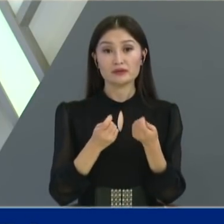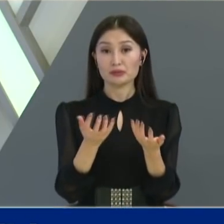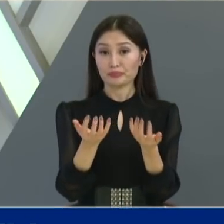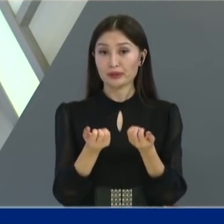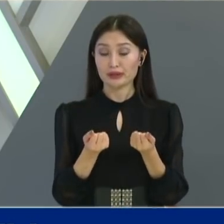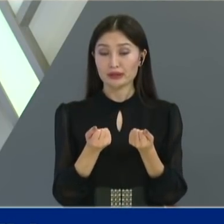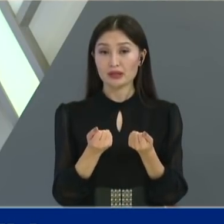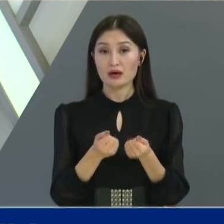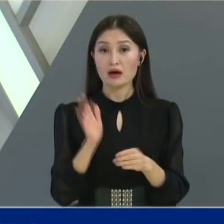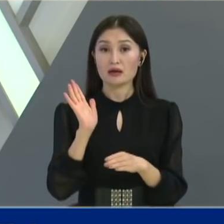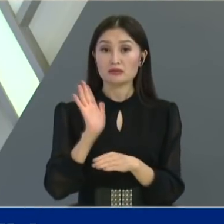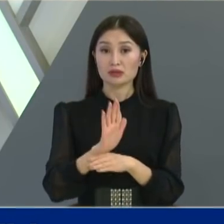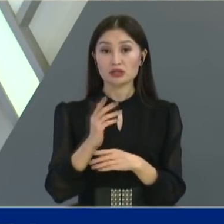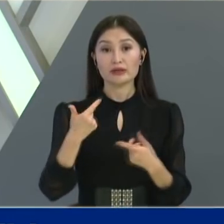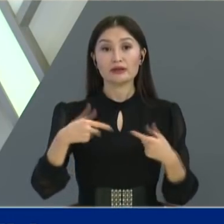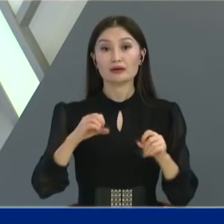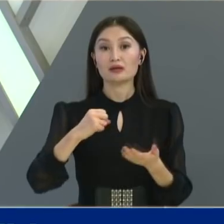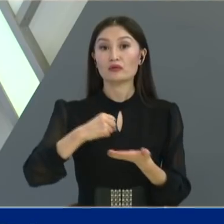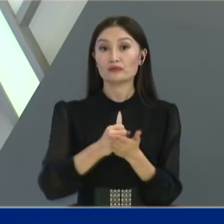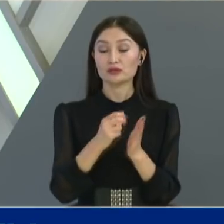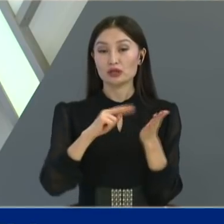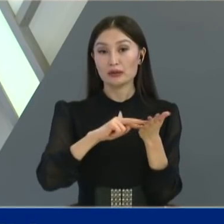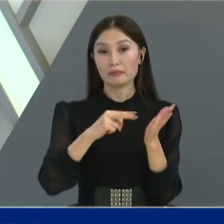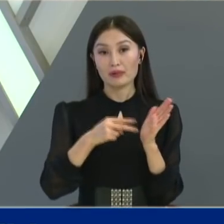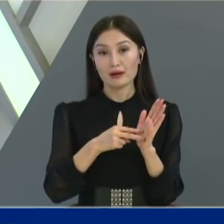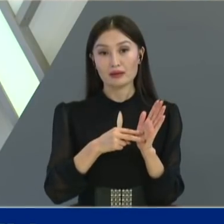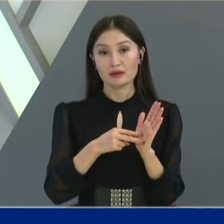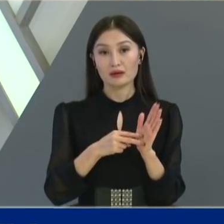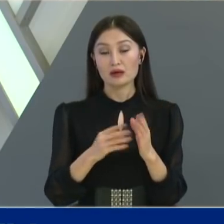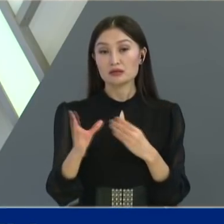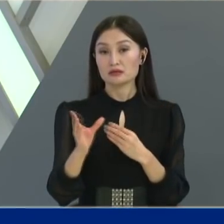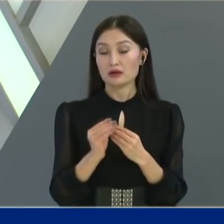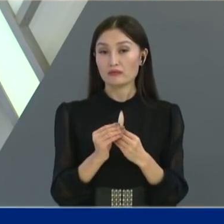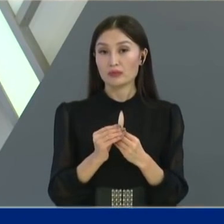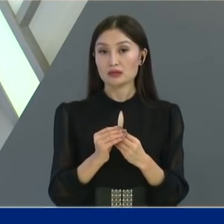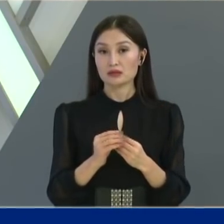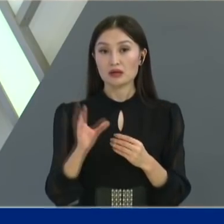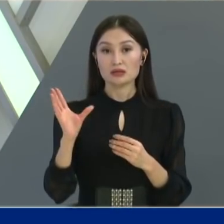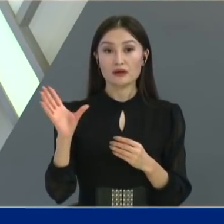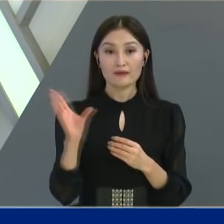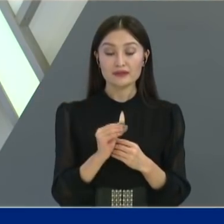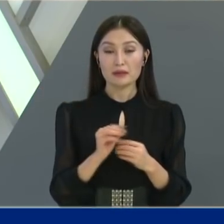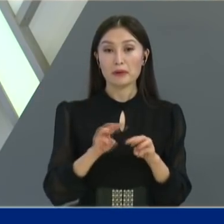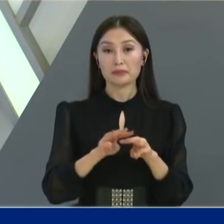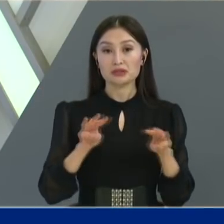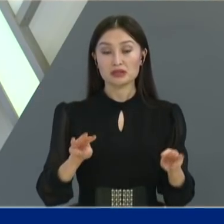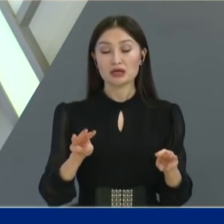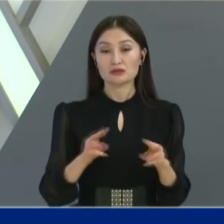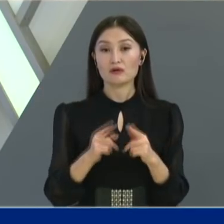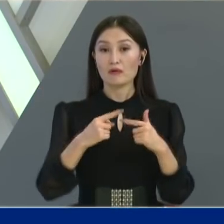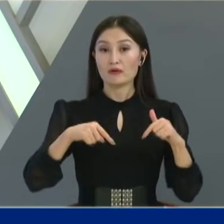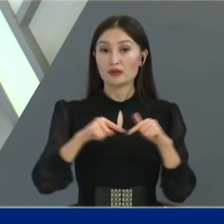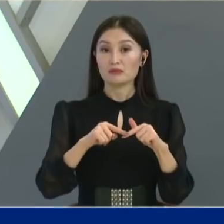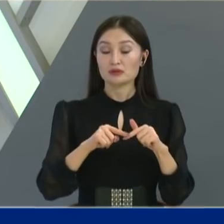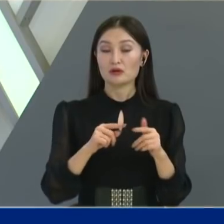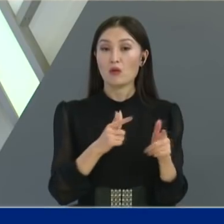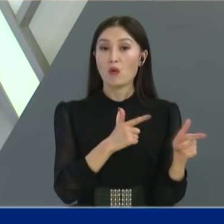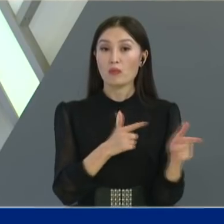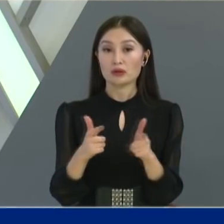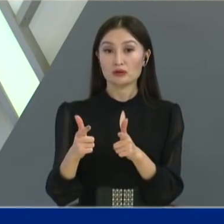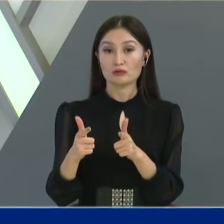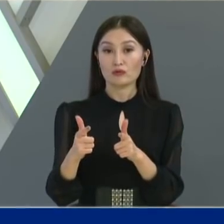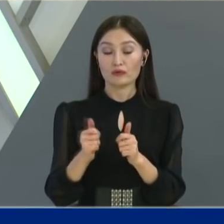принято распоряжение, где утвержден план совместный со всеми министерствами, ведомствами, совместный план по